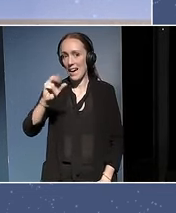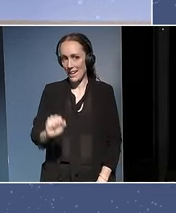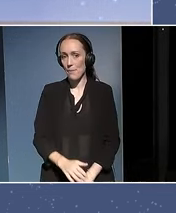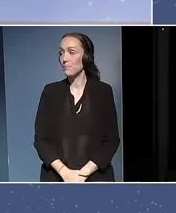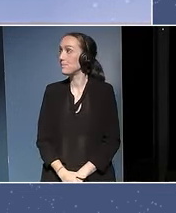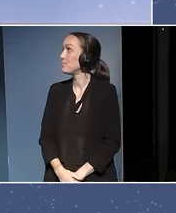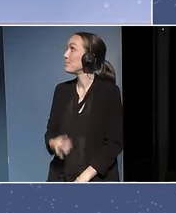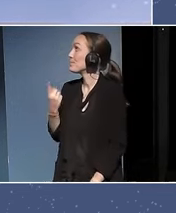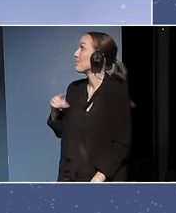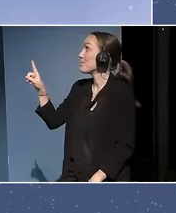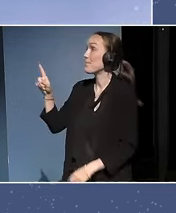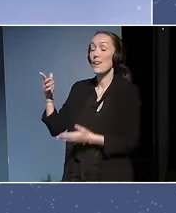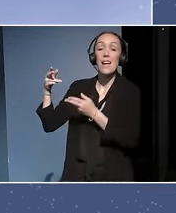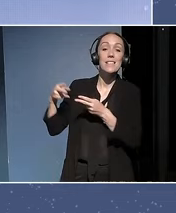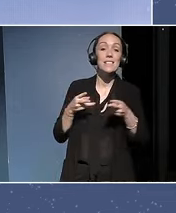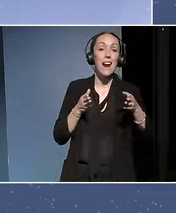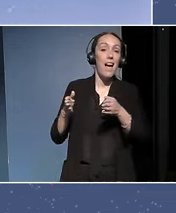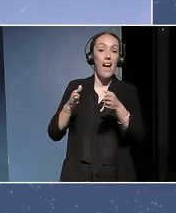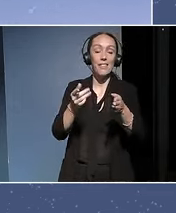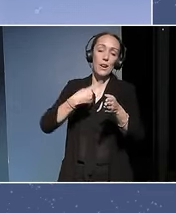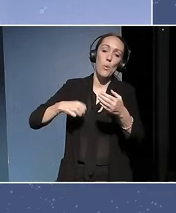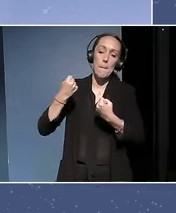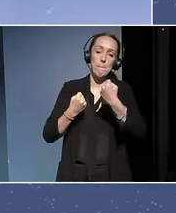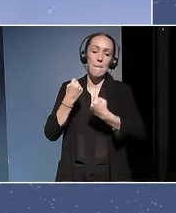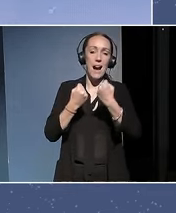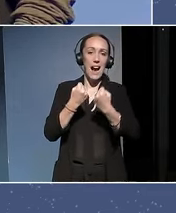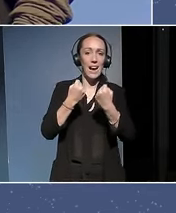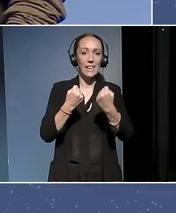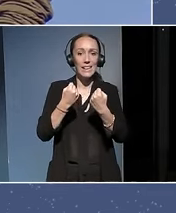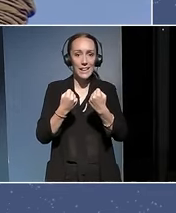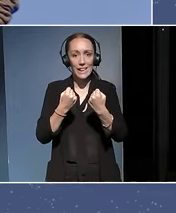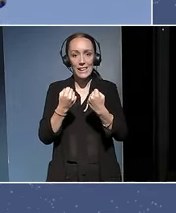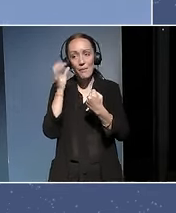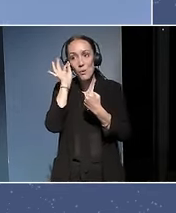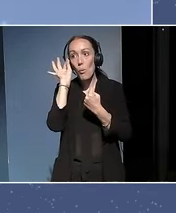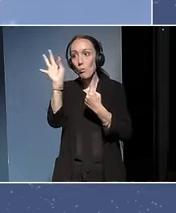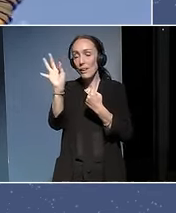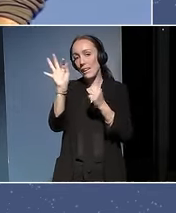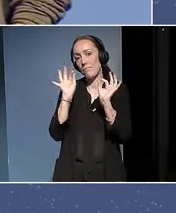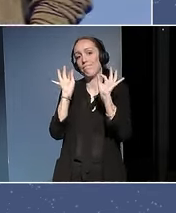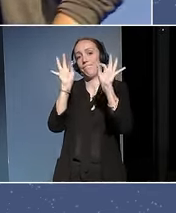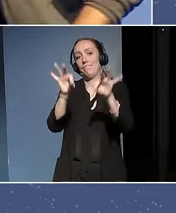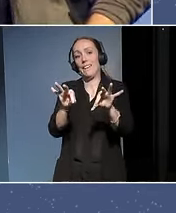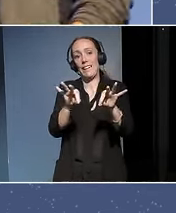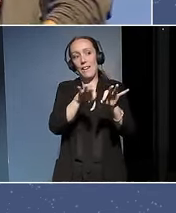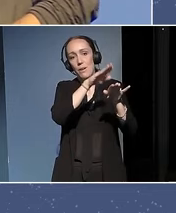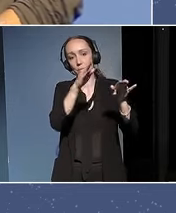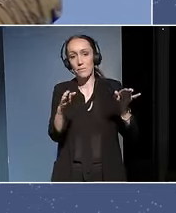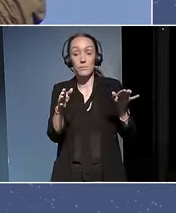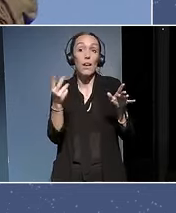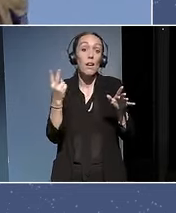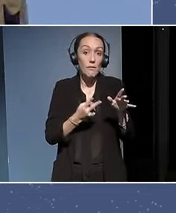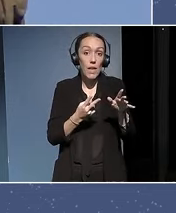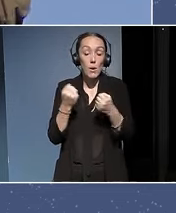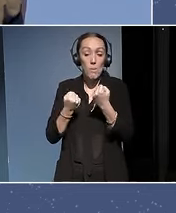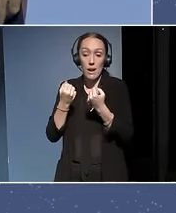Questa è la strada che facevamo in macchina Ovviamente per per raggiungere il posto dove Potevamo lasciare le macchine perché